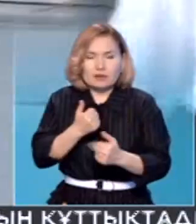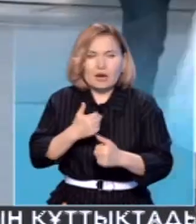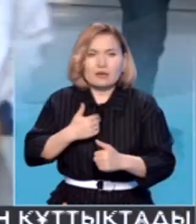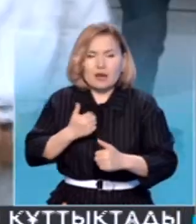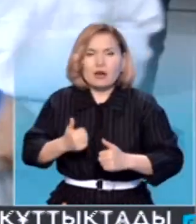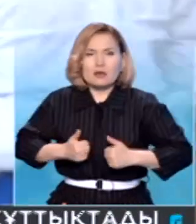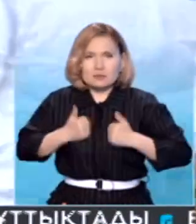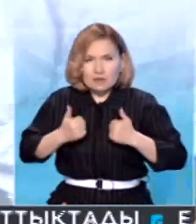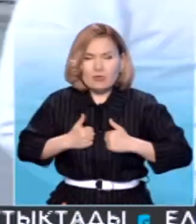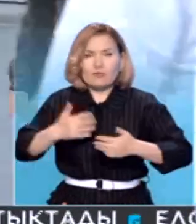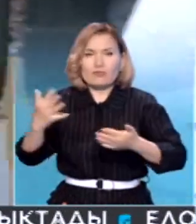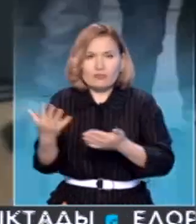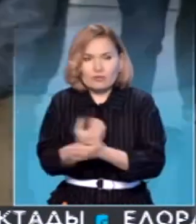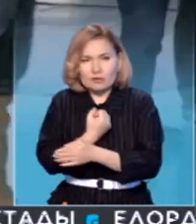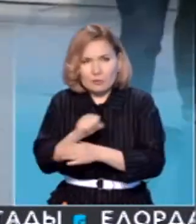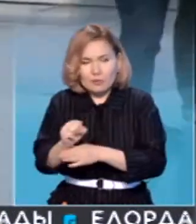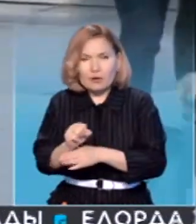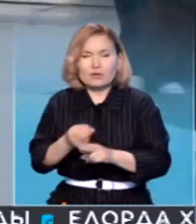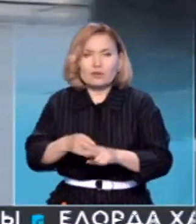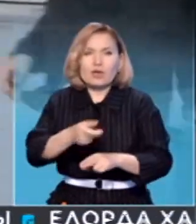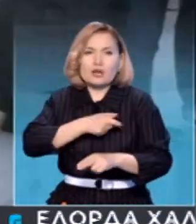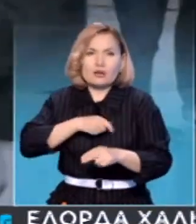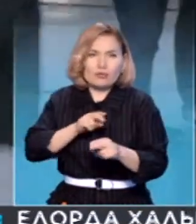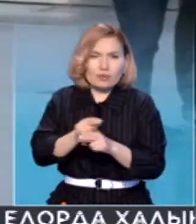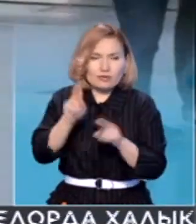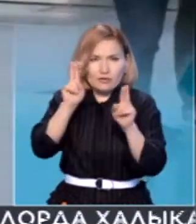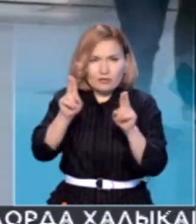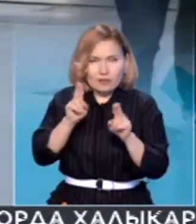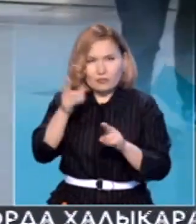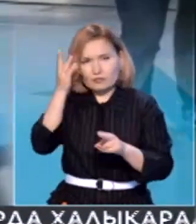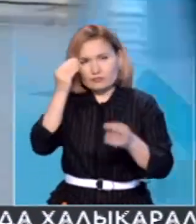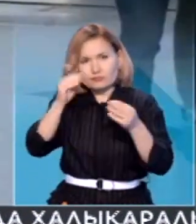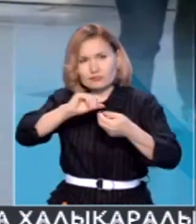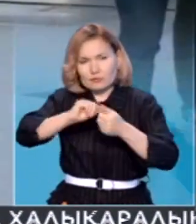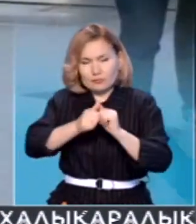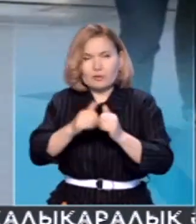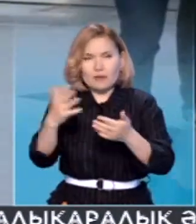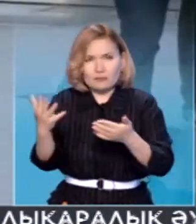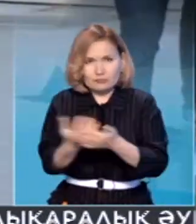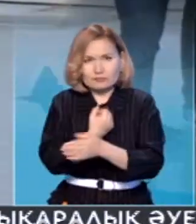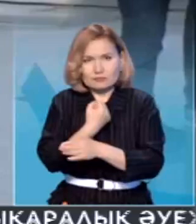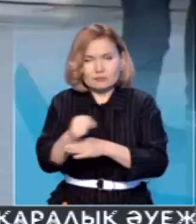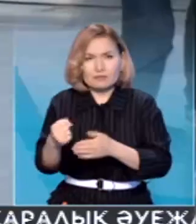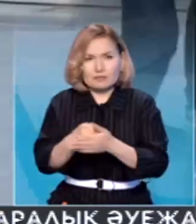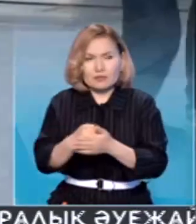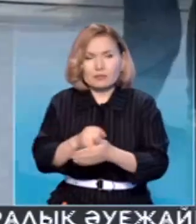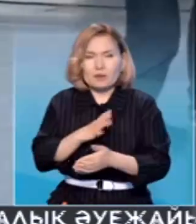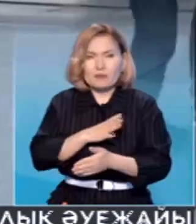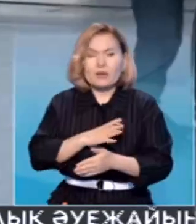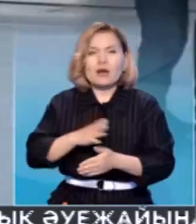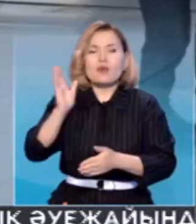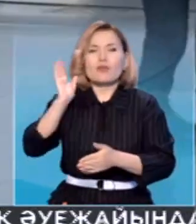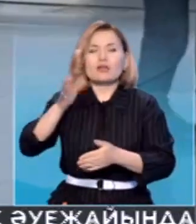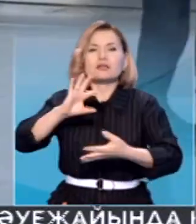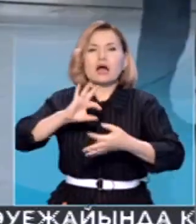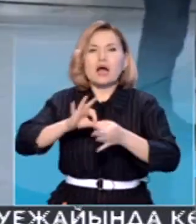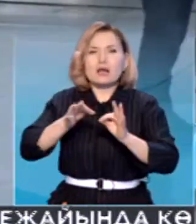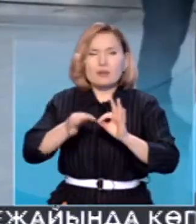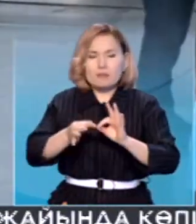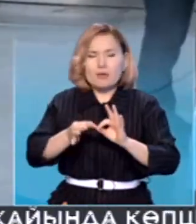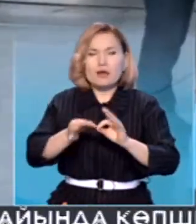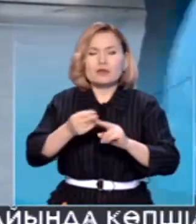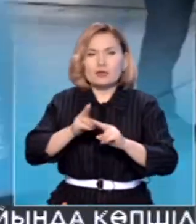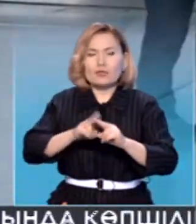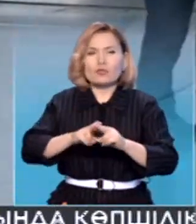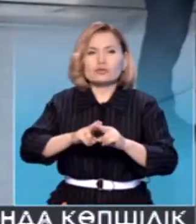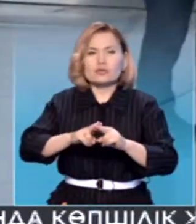бірақ ойдағыдай тактика ағайлармен тактика ойып жеңіске жеттік, Аллаға шүкір. Енді олимпиада ойындарына бару жоспарда бар ма? Сондағысы тек қана бір